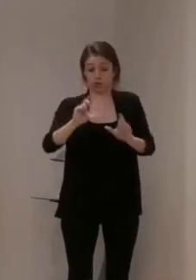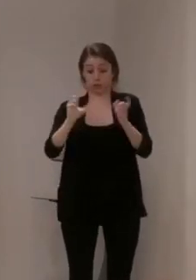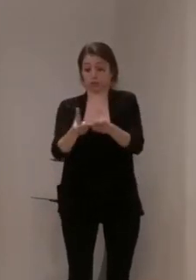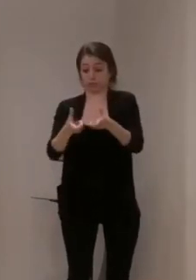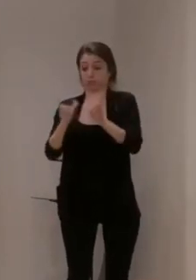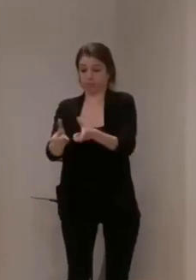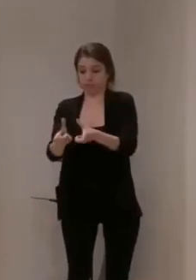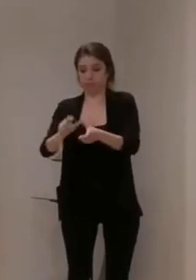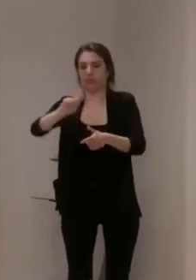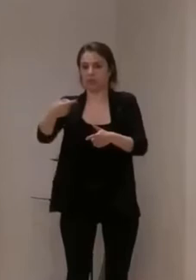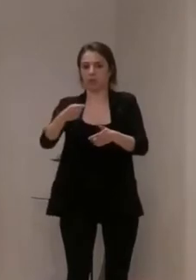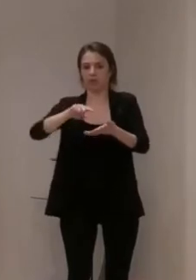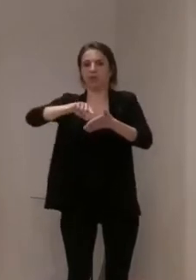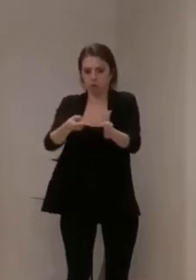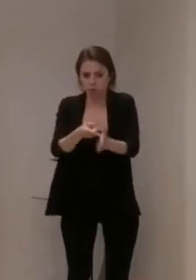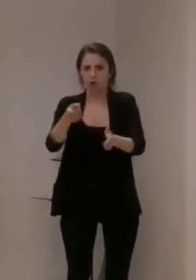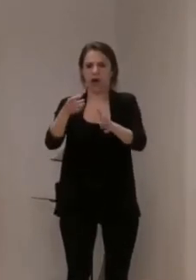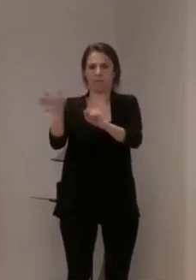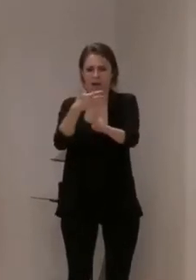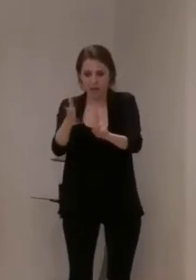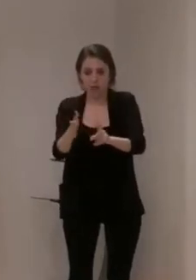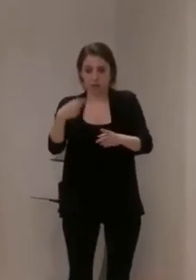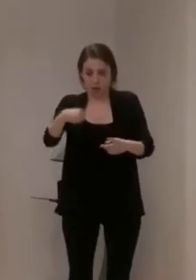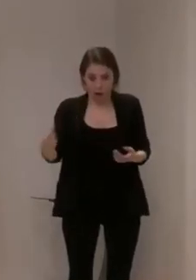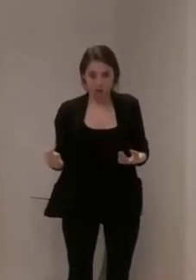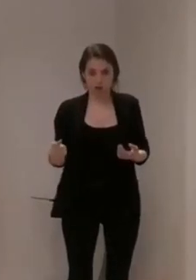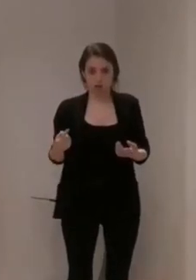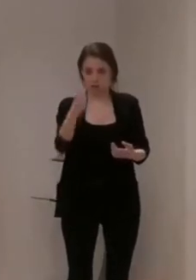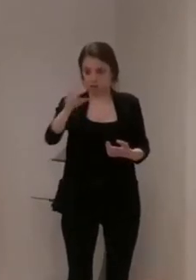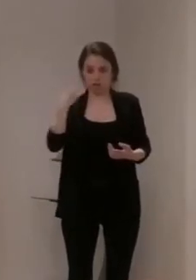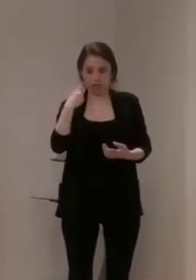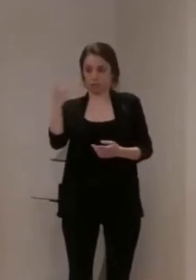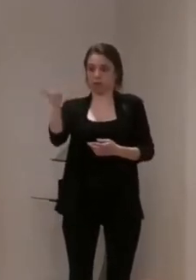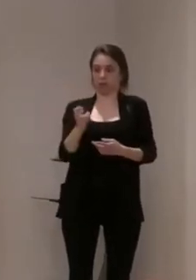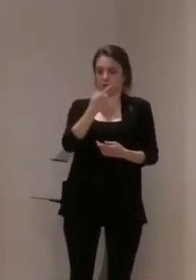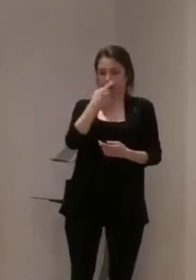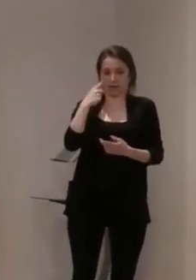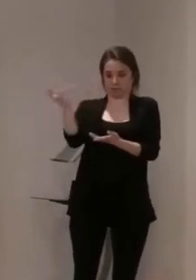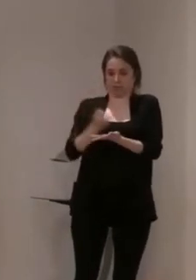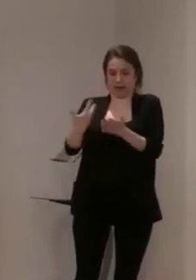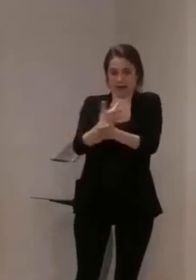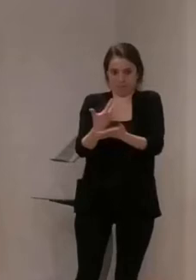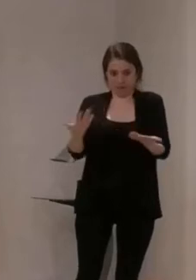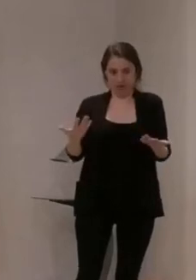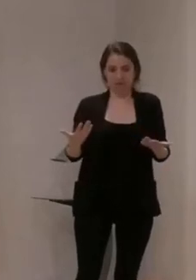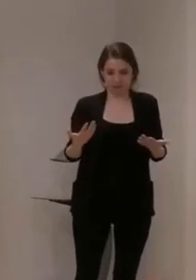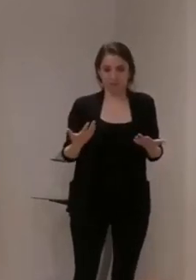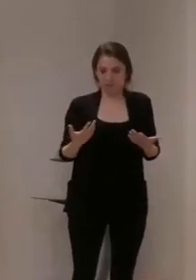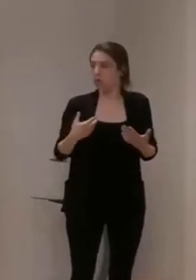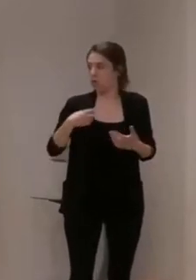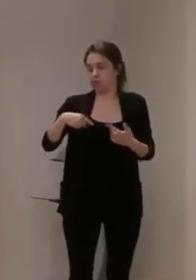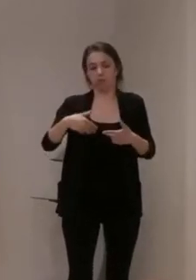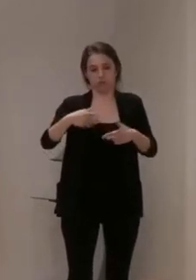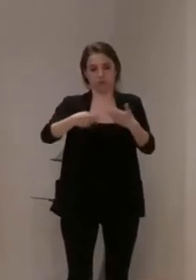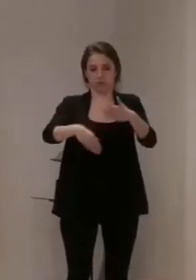Laietana i van estar maltractats allà. O sigui, que ens posa de manifest aquesta situació que no s'acaba. Després